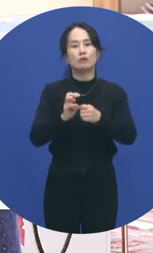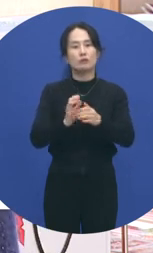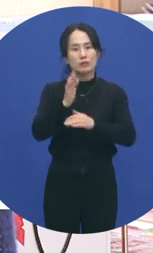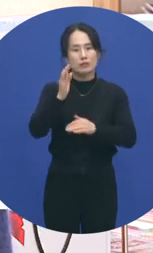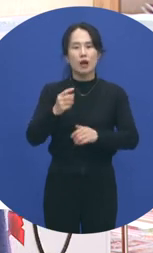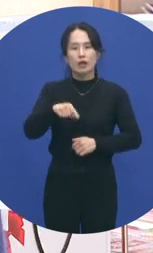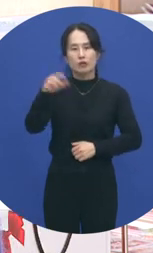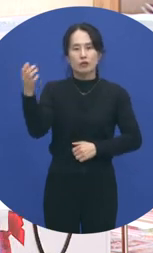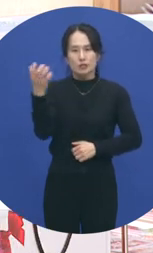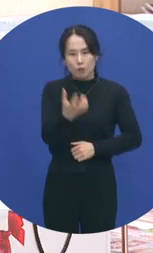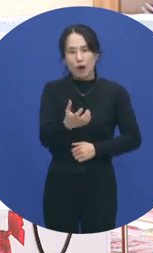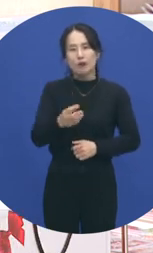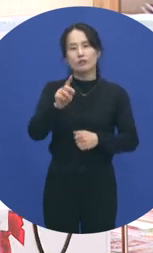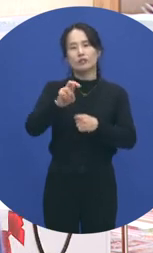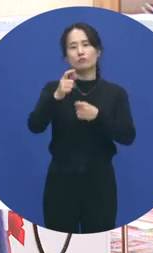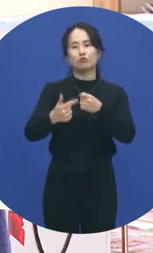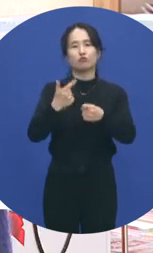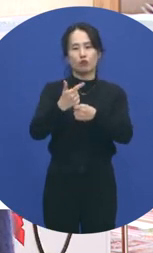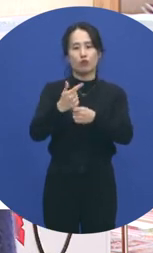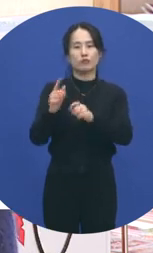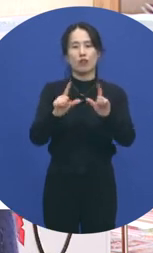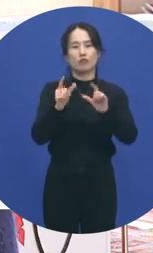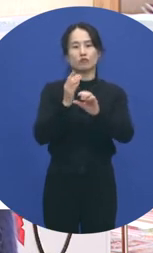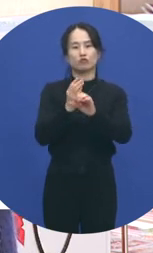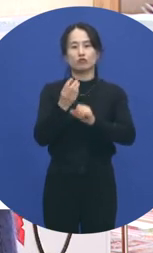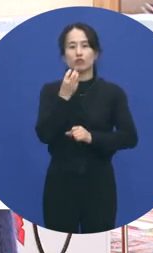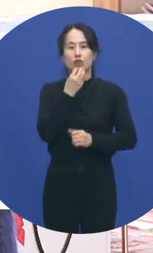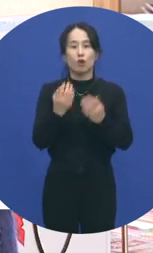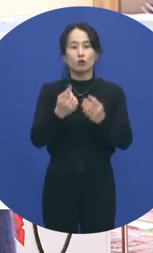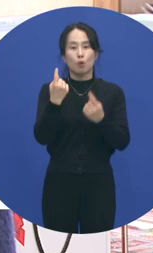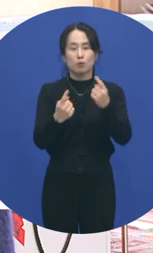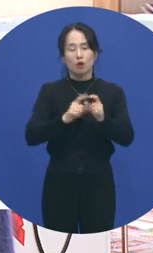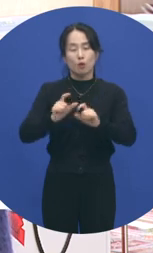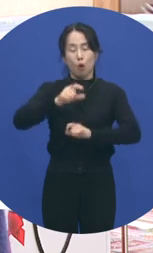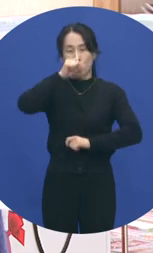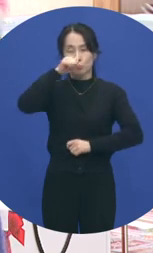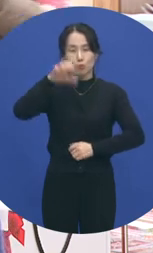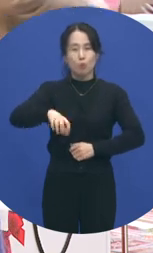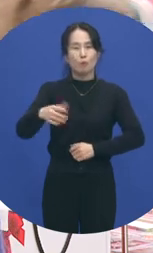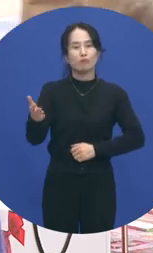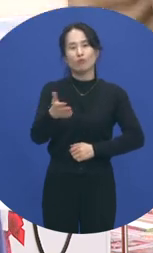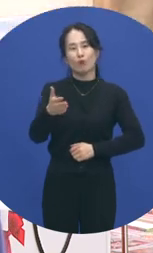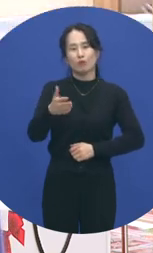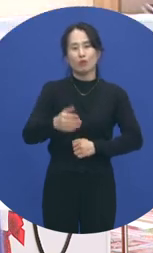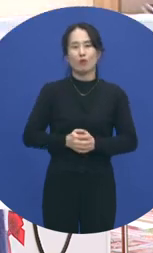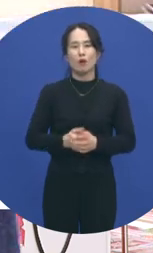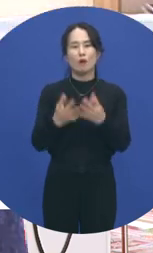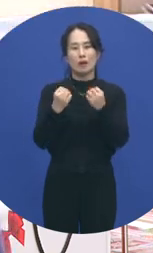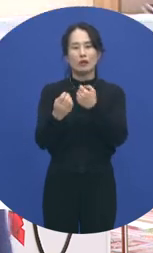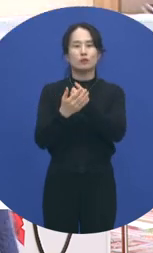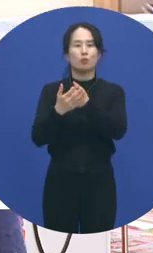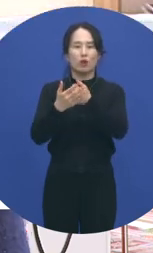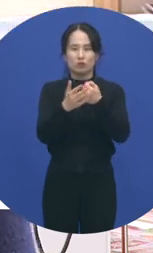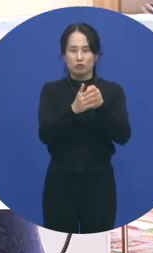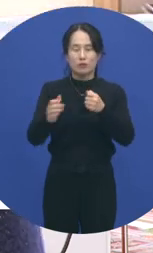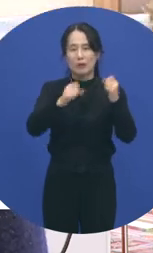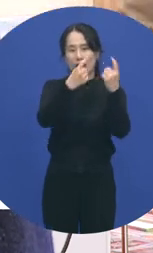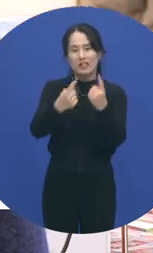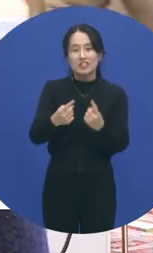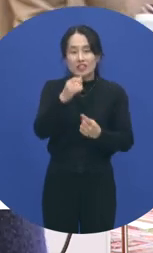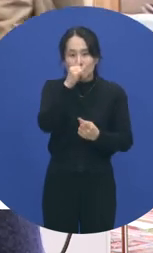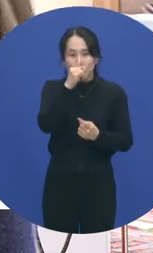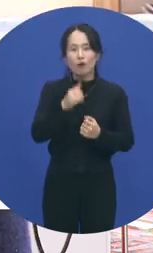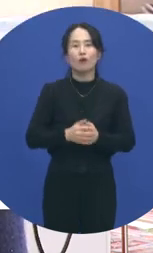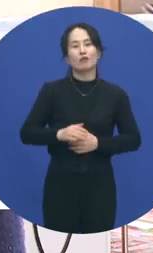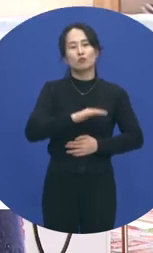와서 지금 26년째 살고 있는데 이 경기도보다 더 좋은 데는 없는 것 같아요. 그런 것들을 도에서 많이 도와줘서 이렇게